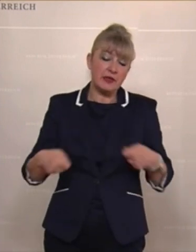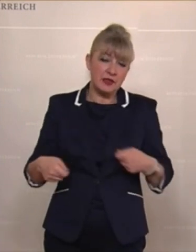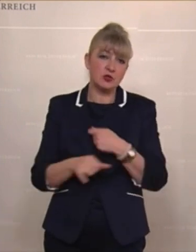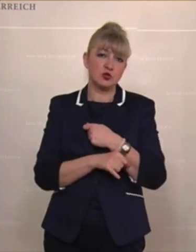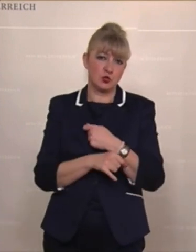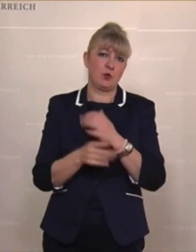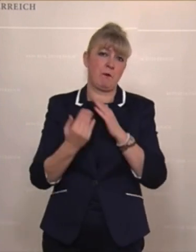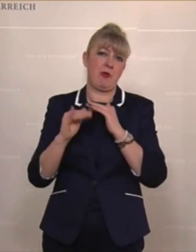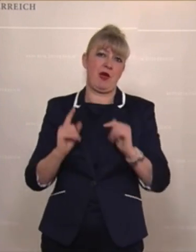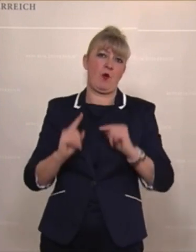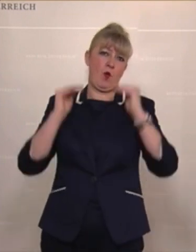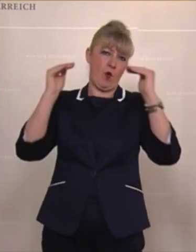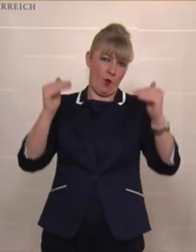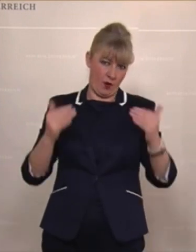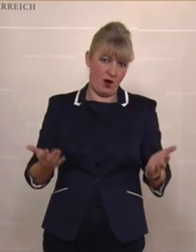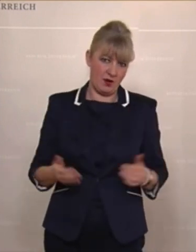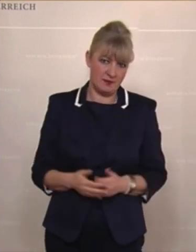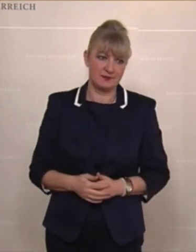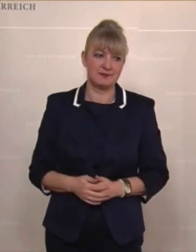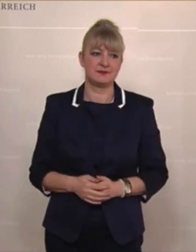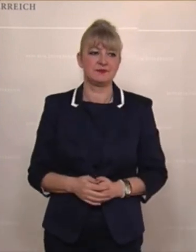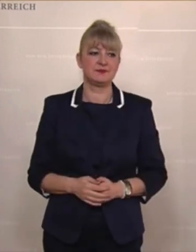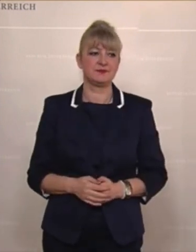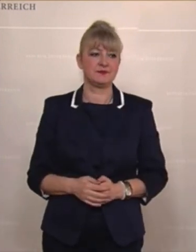Studium erhöhen.